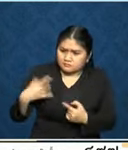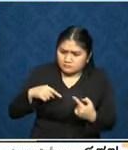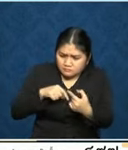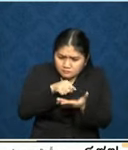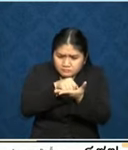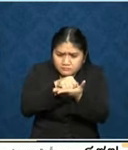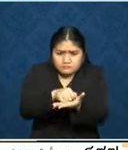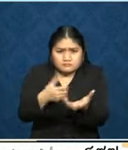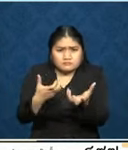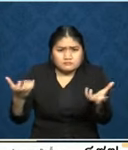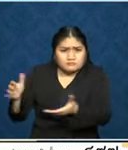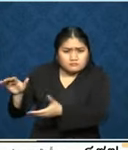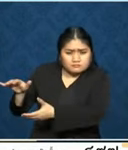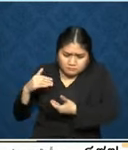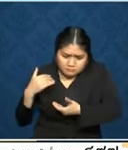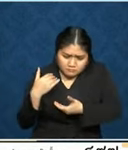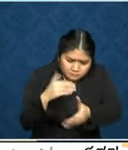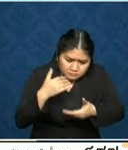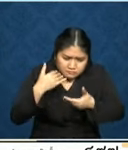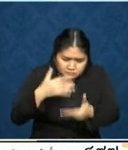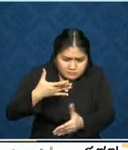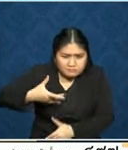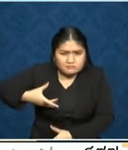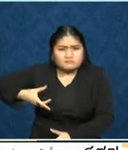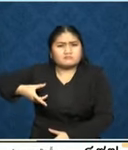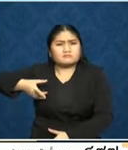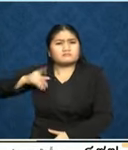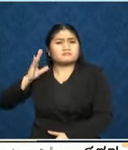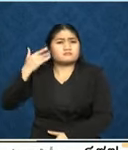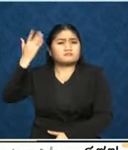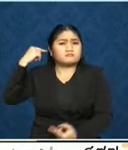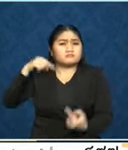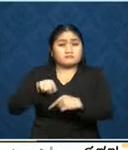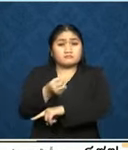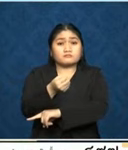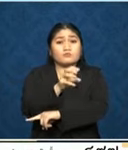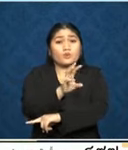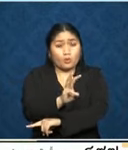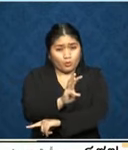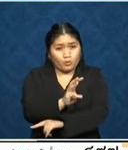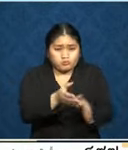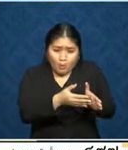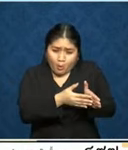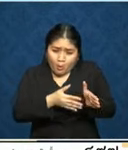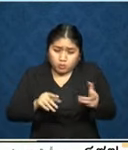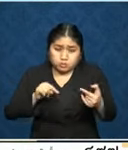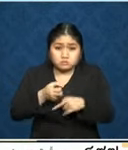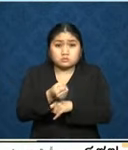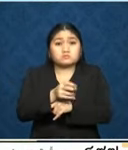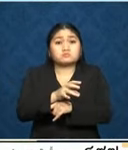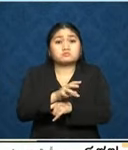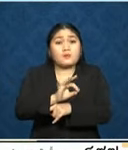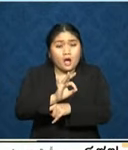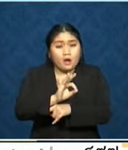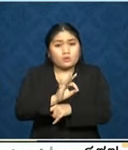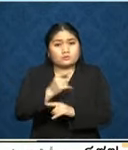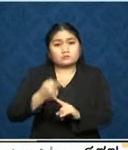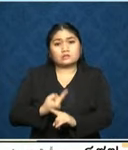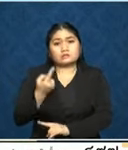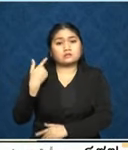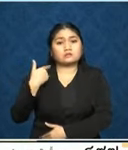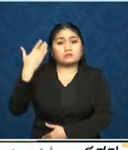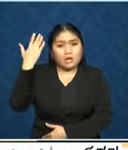สินค้าล่าช้ากว่าปกติถึง60%ตั้งแต่วันที่ 16จนถึงวันที่ 19มกราคมที่ผ่านมาจาก